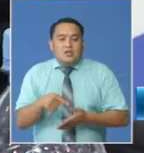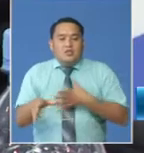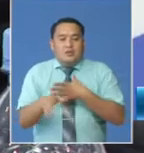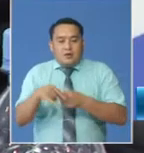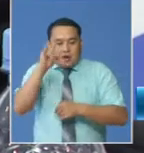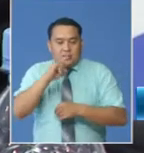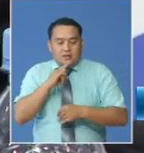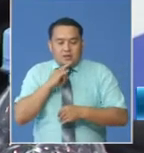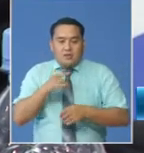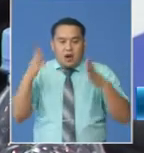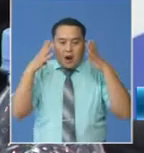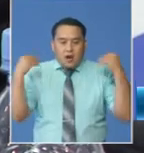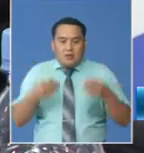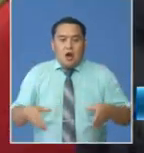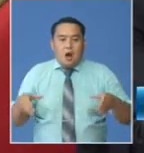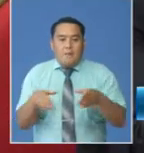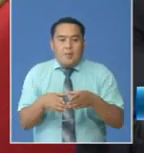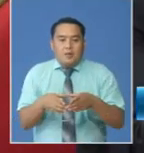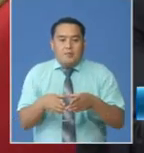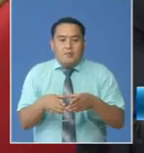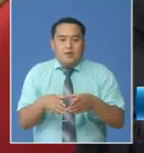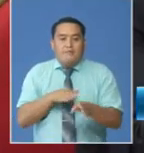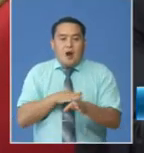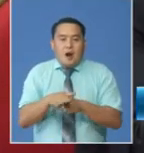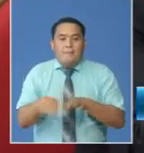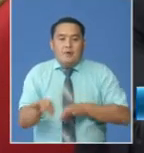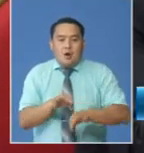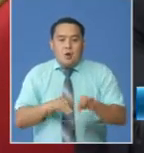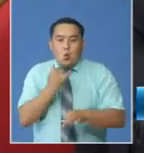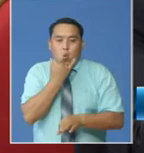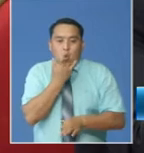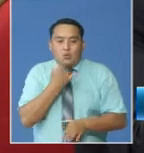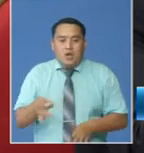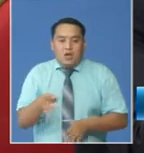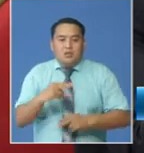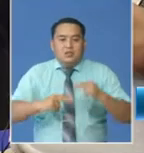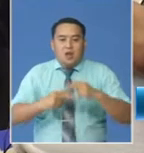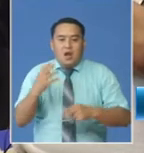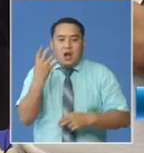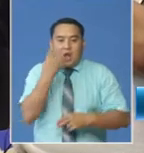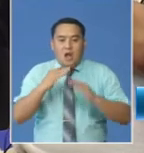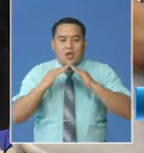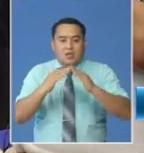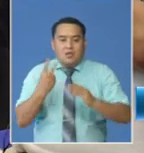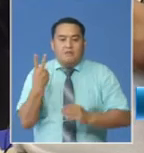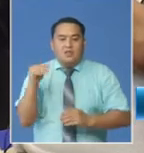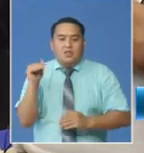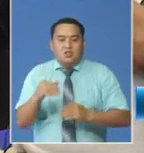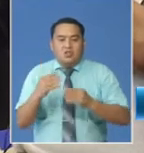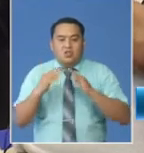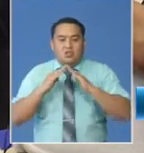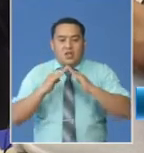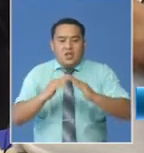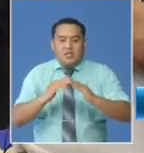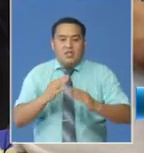совместных казахстано-нидерландских компаний. Одна из них реализует свой проект в Уйгурском районе. Строится теплица на 2000 гектаров. И это